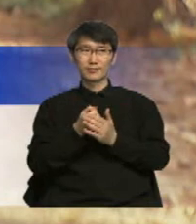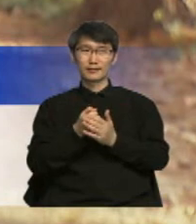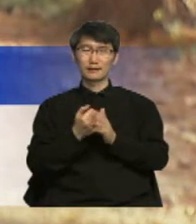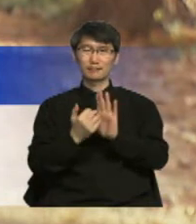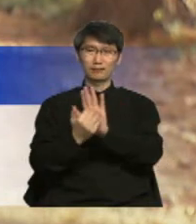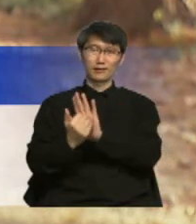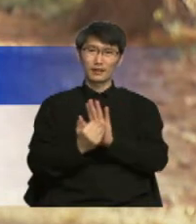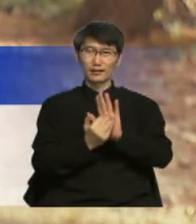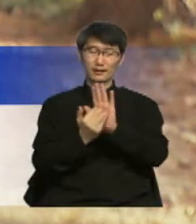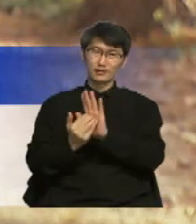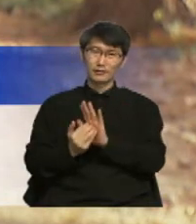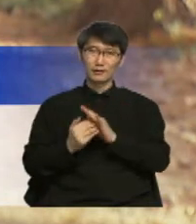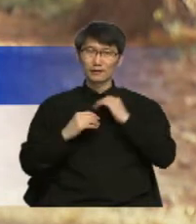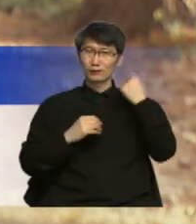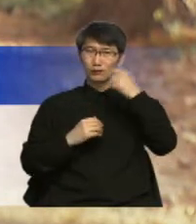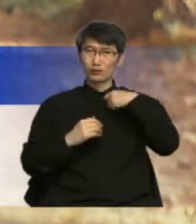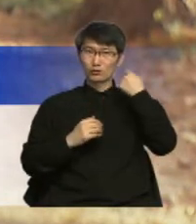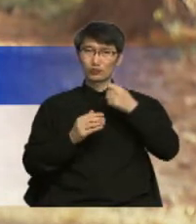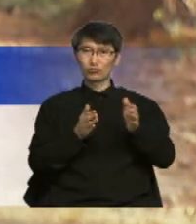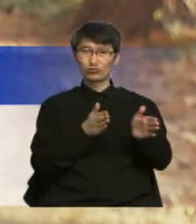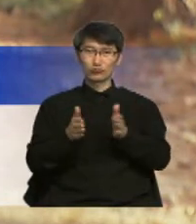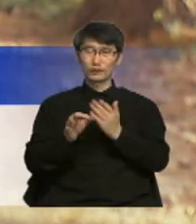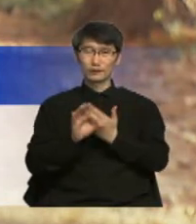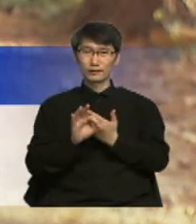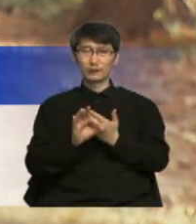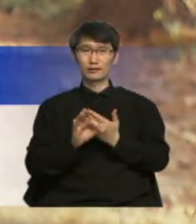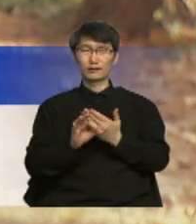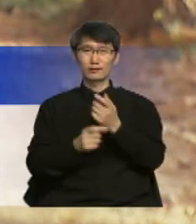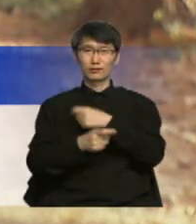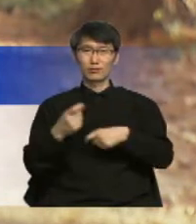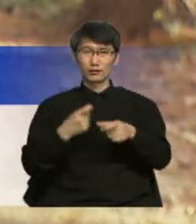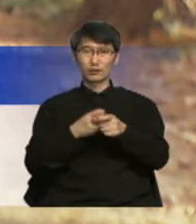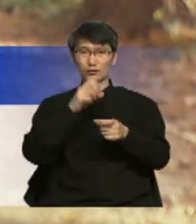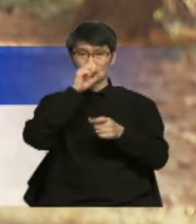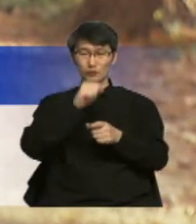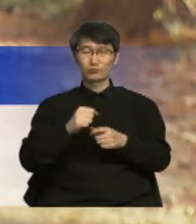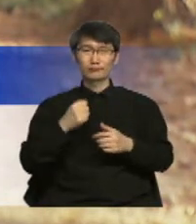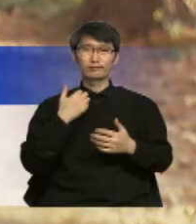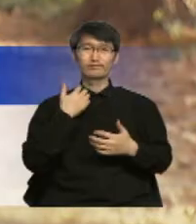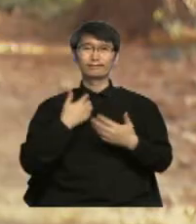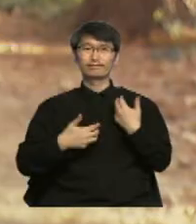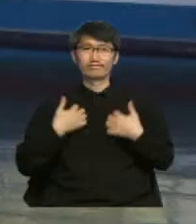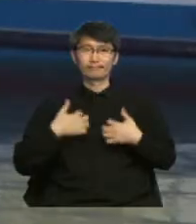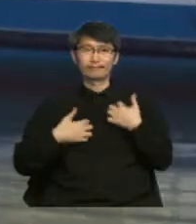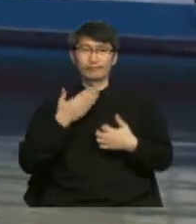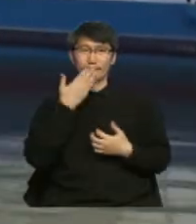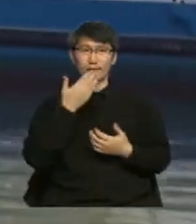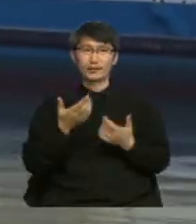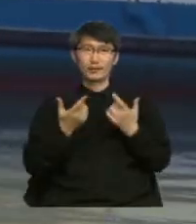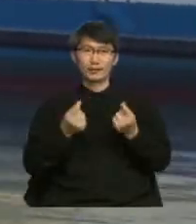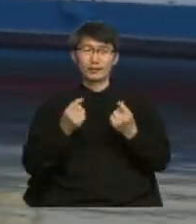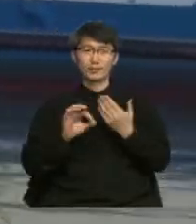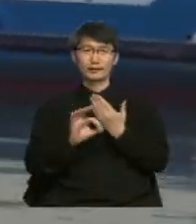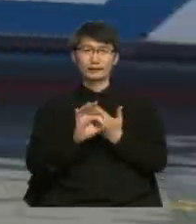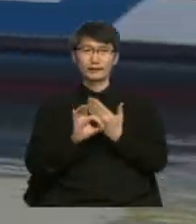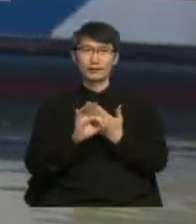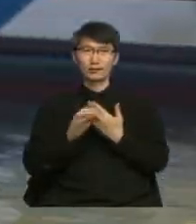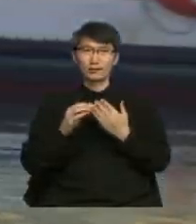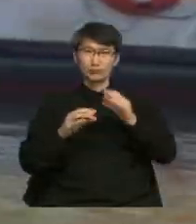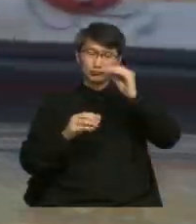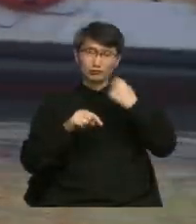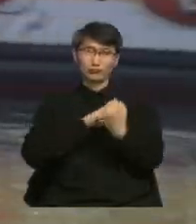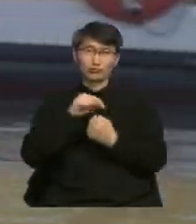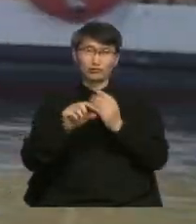대책들을 바람막이나 목도리나 이렇게 좀 준비를 하시면은 더할 나위 없이 좋은 시범 운항 즐기실 수 있을 것 같습니다. 시범 운항을 하는